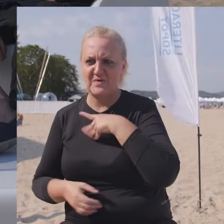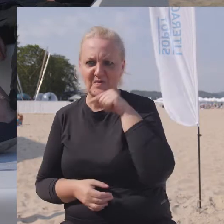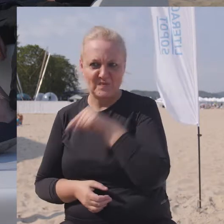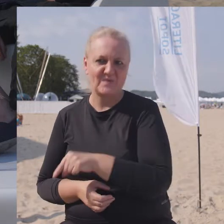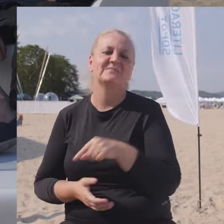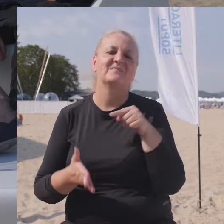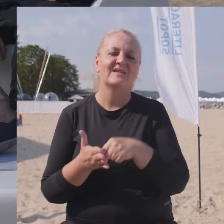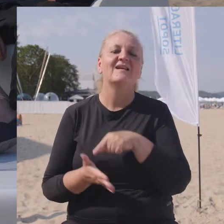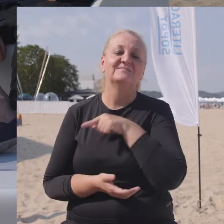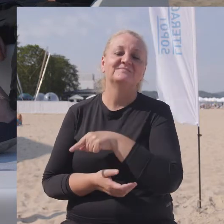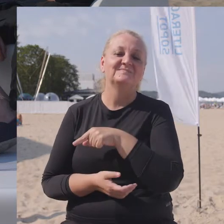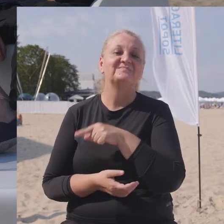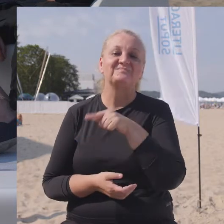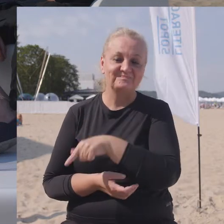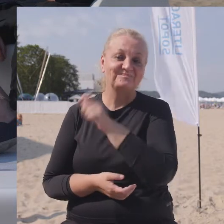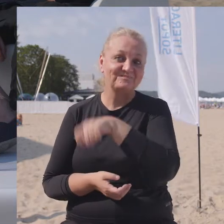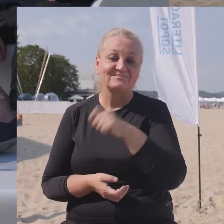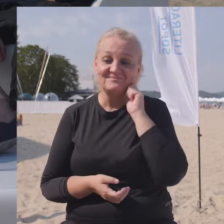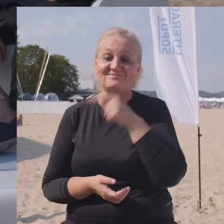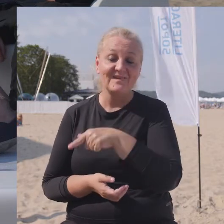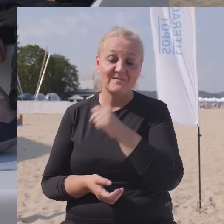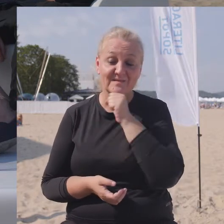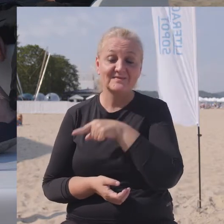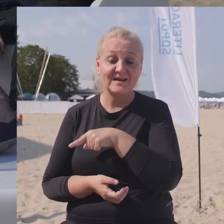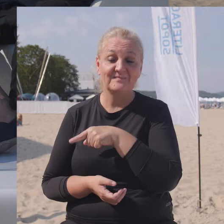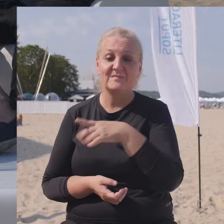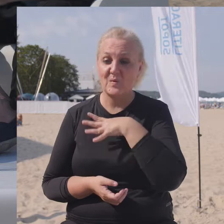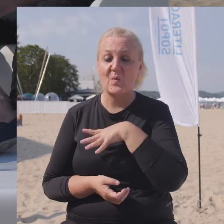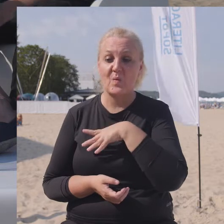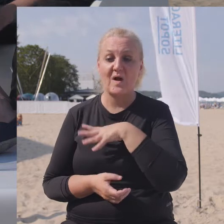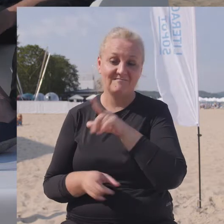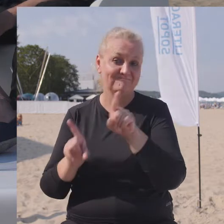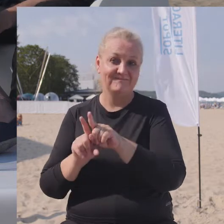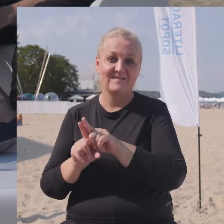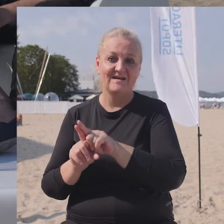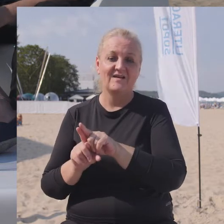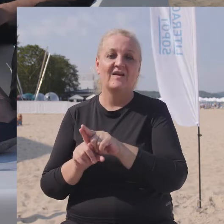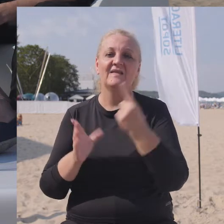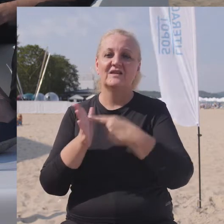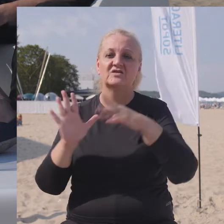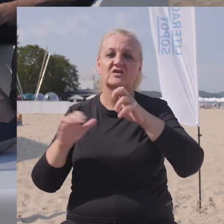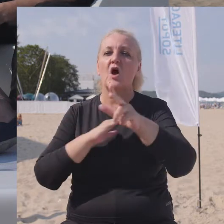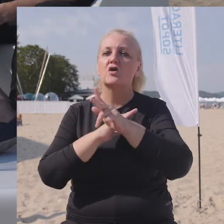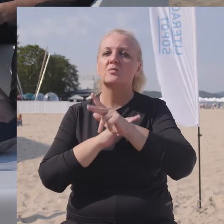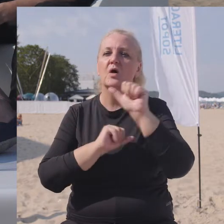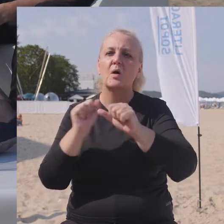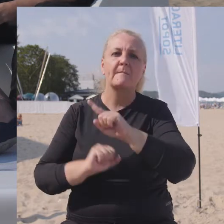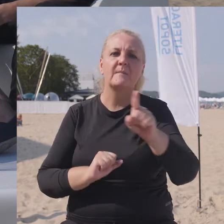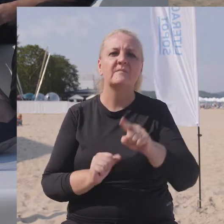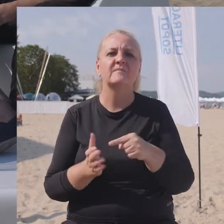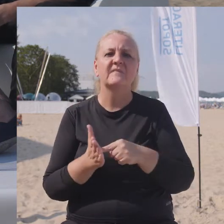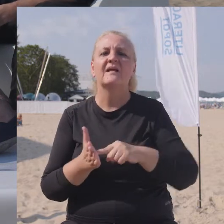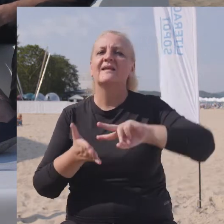i która była jedną z tych postaci, o których była w latach 80. piosenka znana